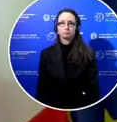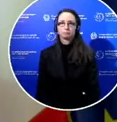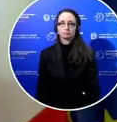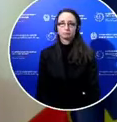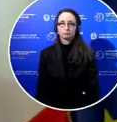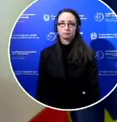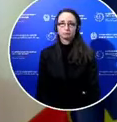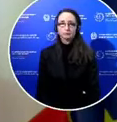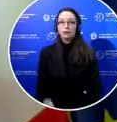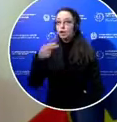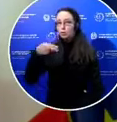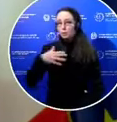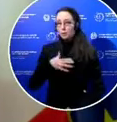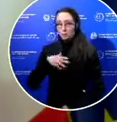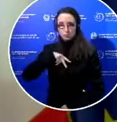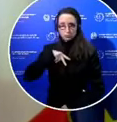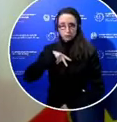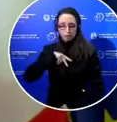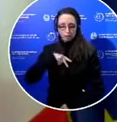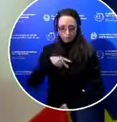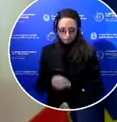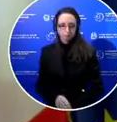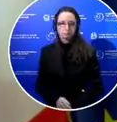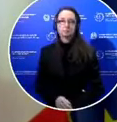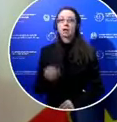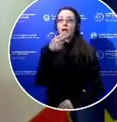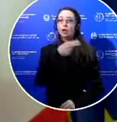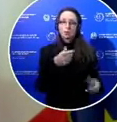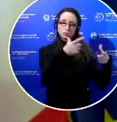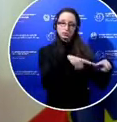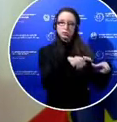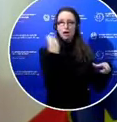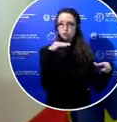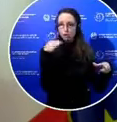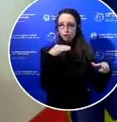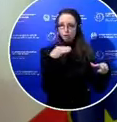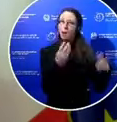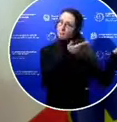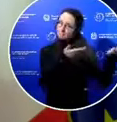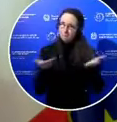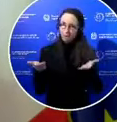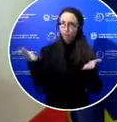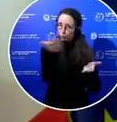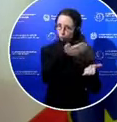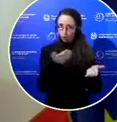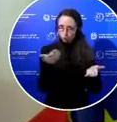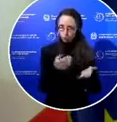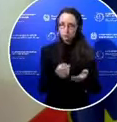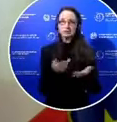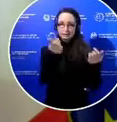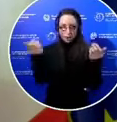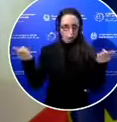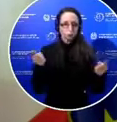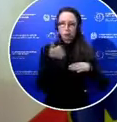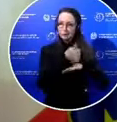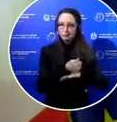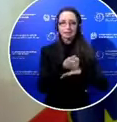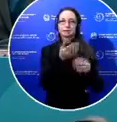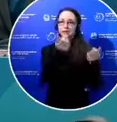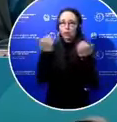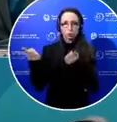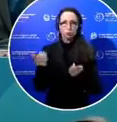A nome mio personale, ma soprattutto a nome della città di Genova, do il benvenuto a tutti voi, saluto i ministri, saluto le autorità